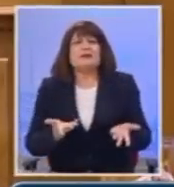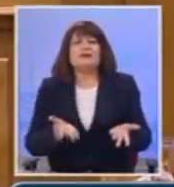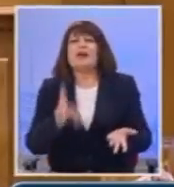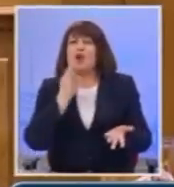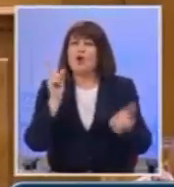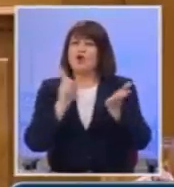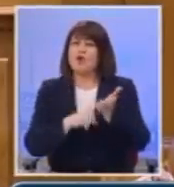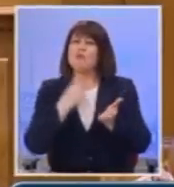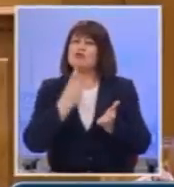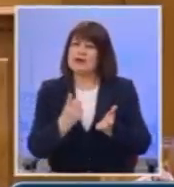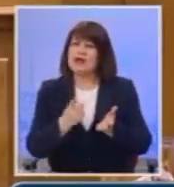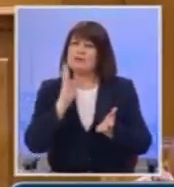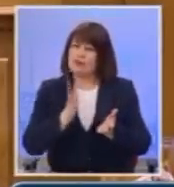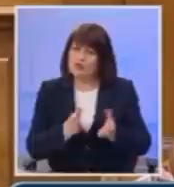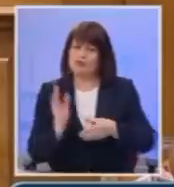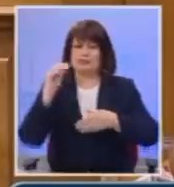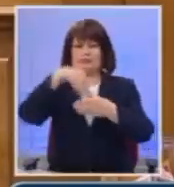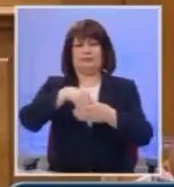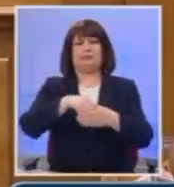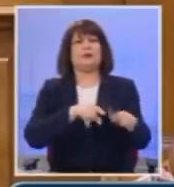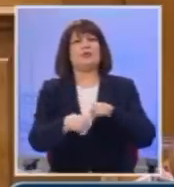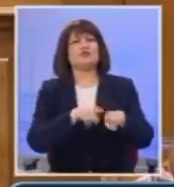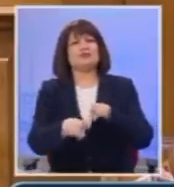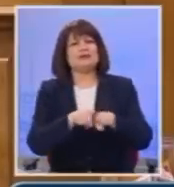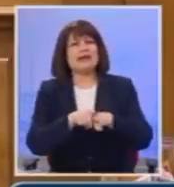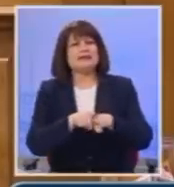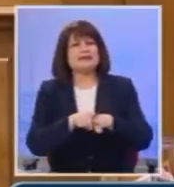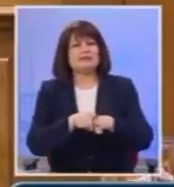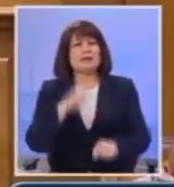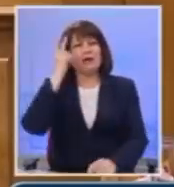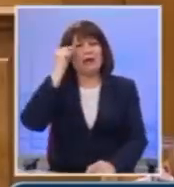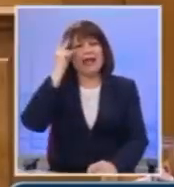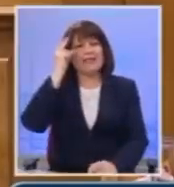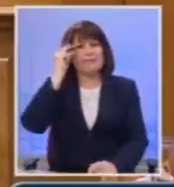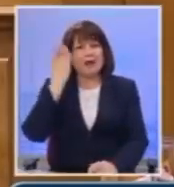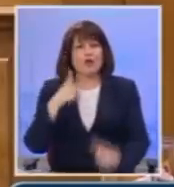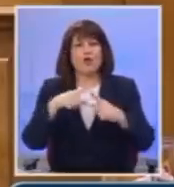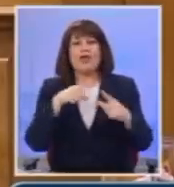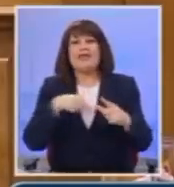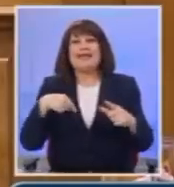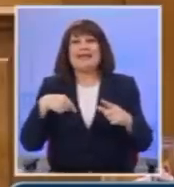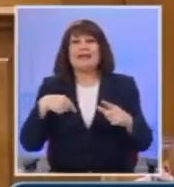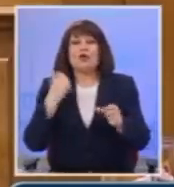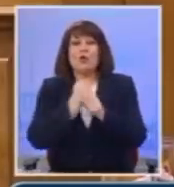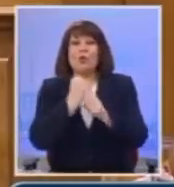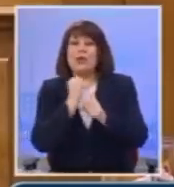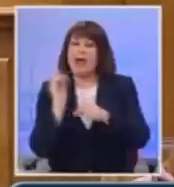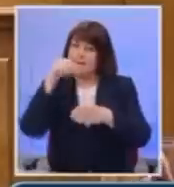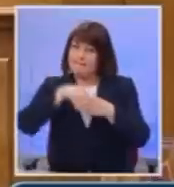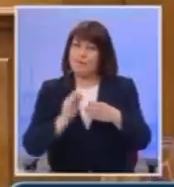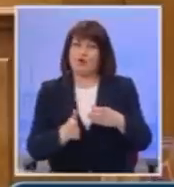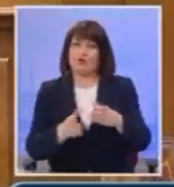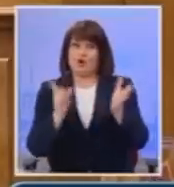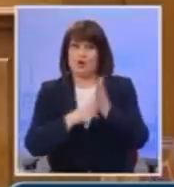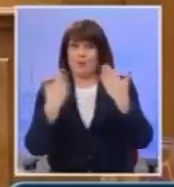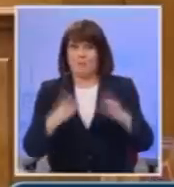δίνει ο νόμος να εμπλέκονται ανοιχτά στον ακαδημαϊκό, στο ακαδημαϊκό όσο και στο διοικητικό έργο. Από την ψήφιση